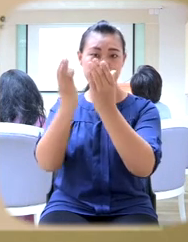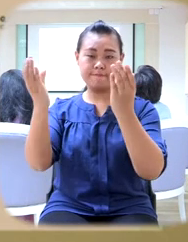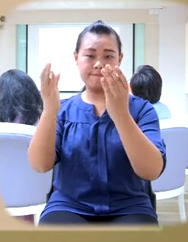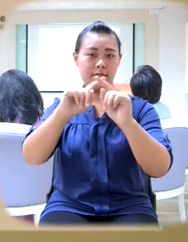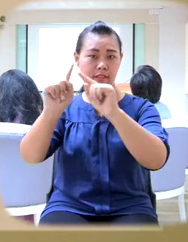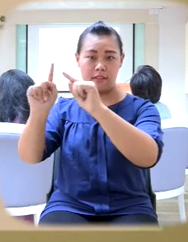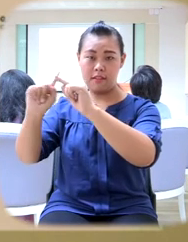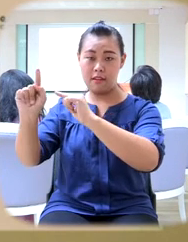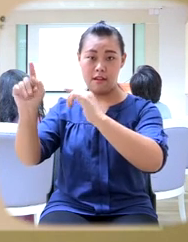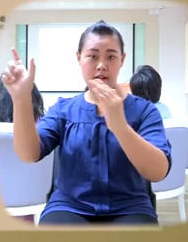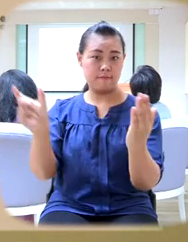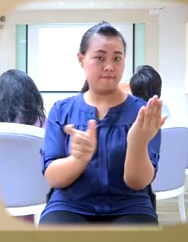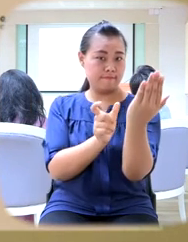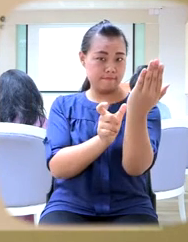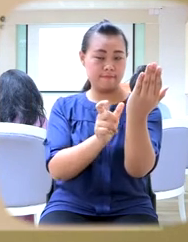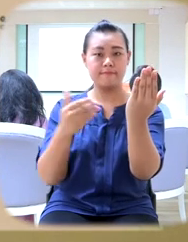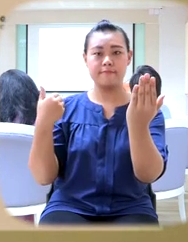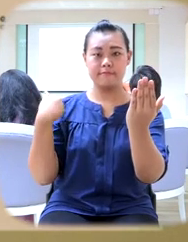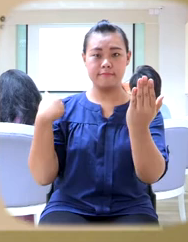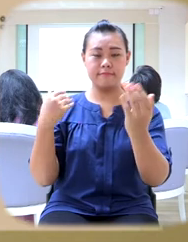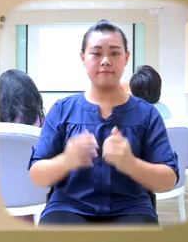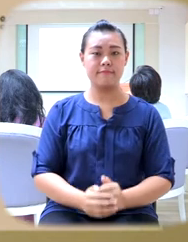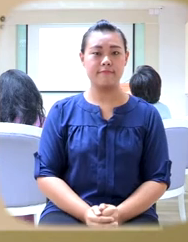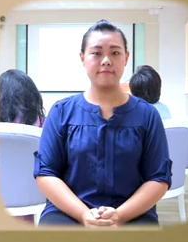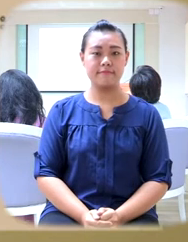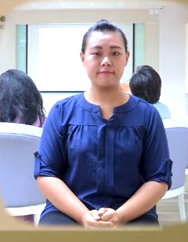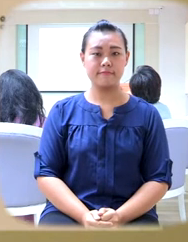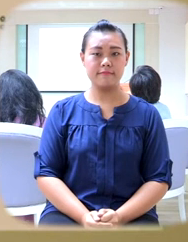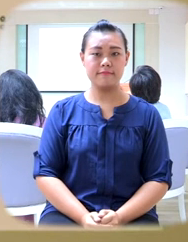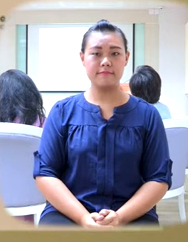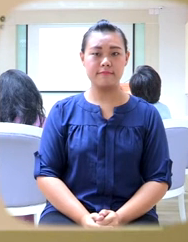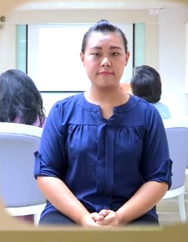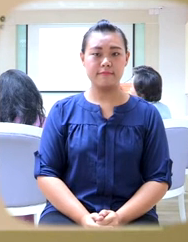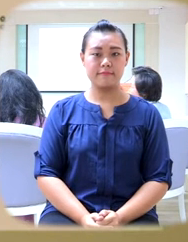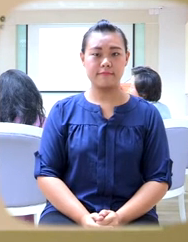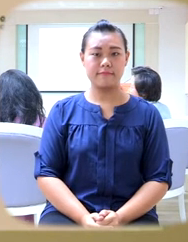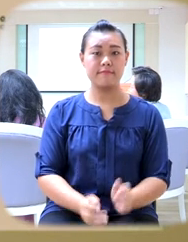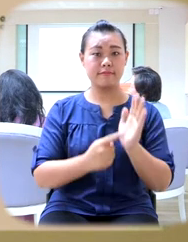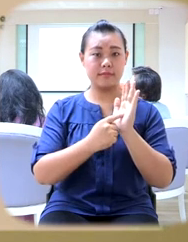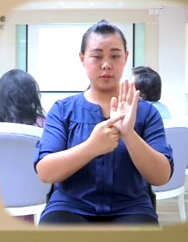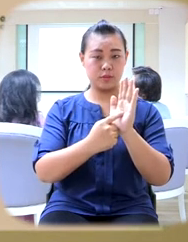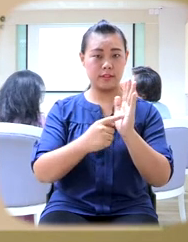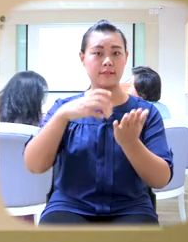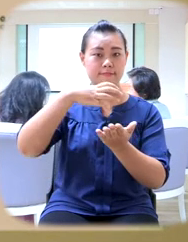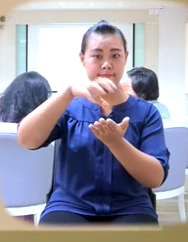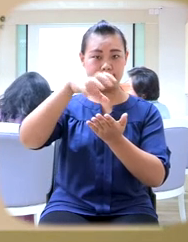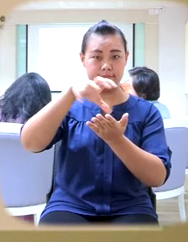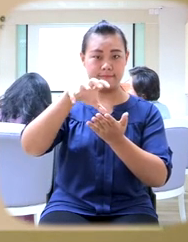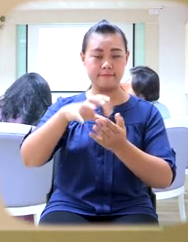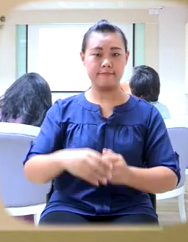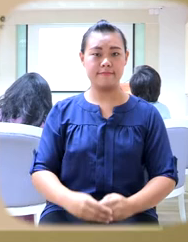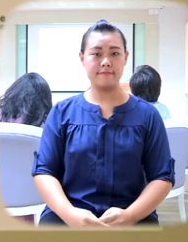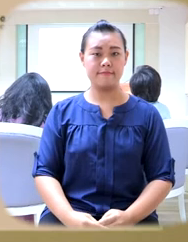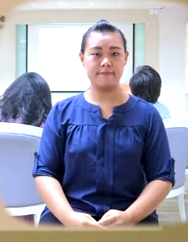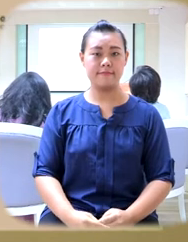นในนี้เขาบอกว่าเป็นต้นว่าพระสารัตถติปณีดีกาพระวินัยอรรถกถาจตุราคมนิกายพระโลกสันฐ